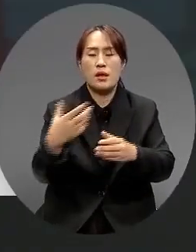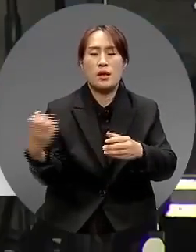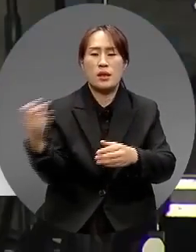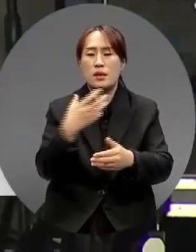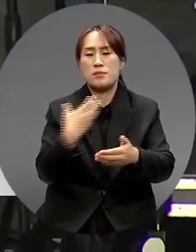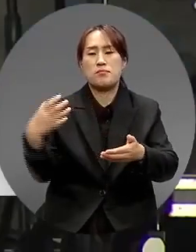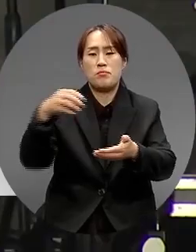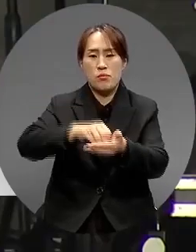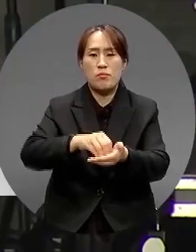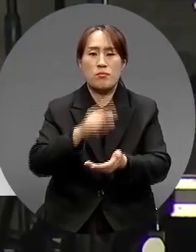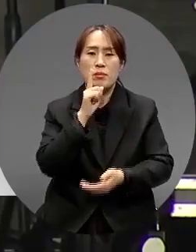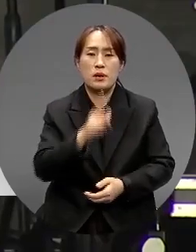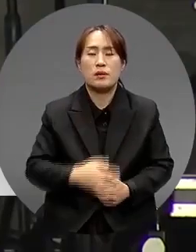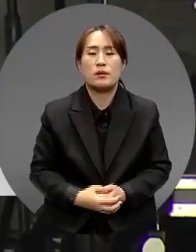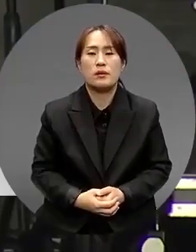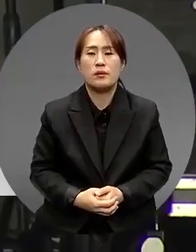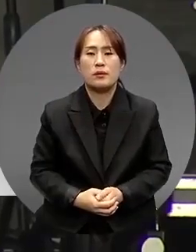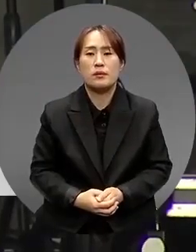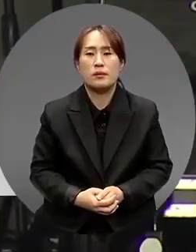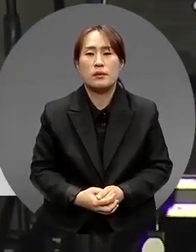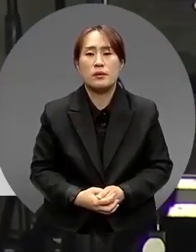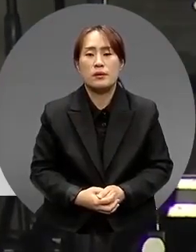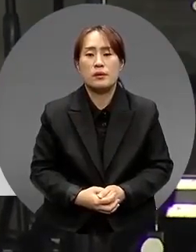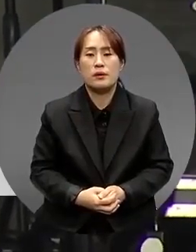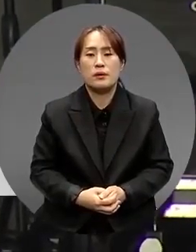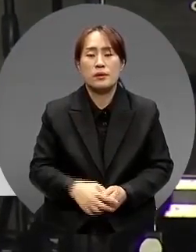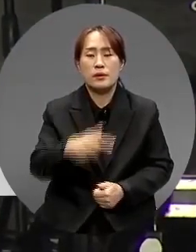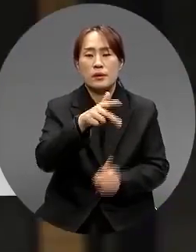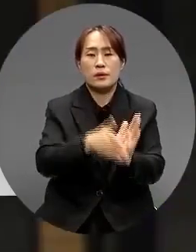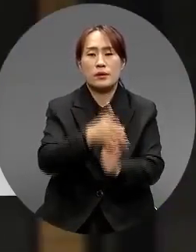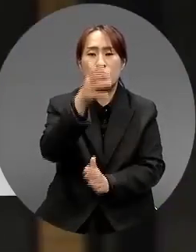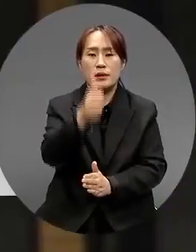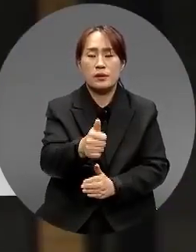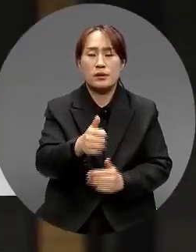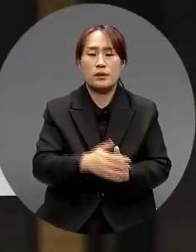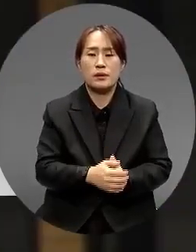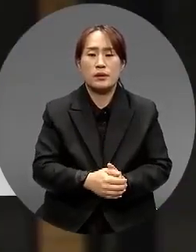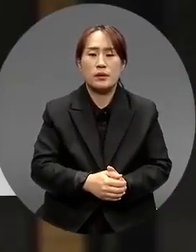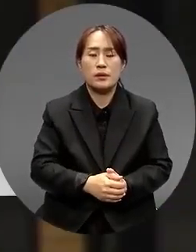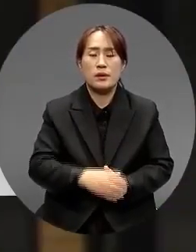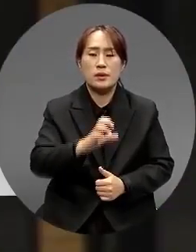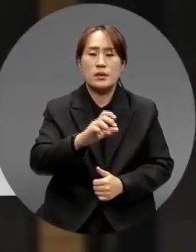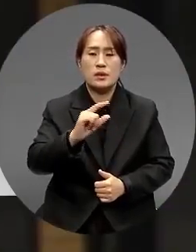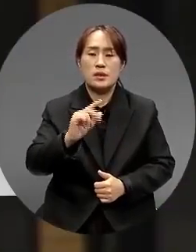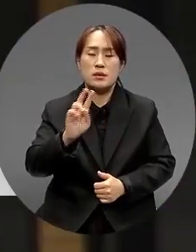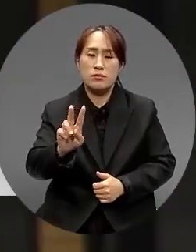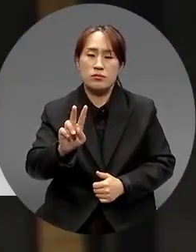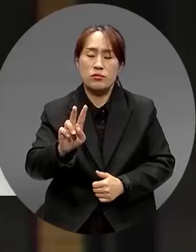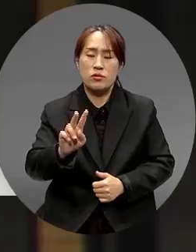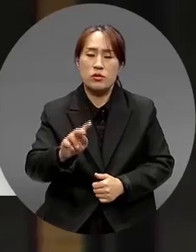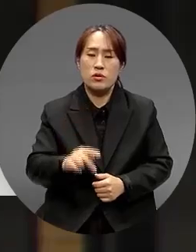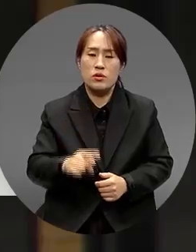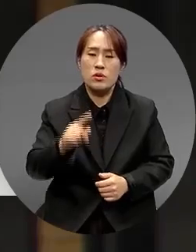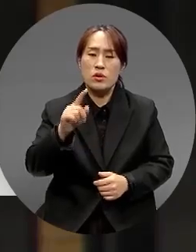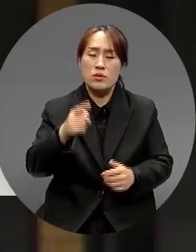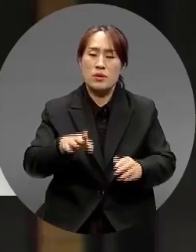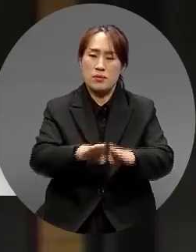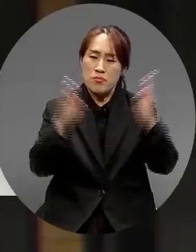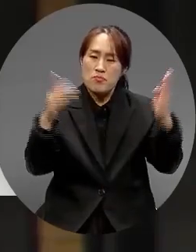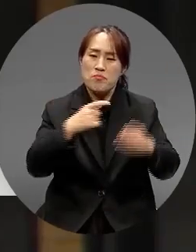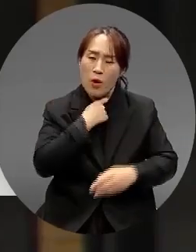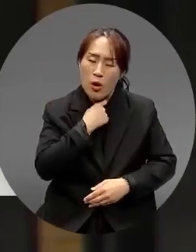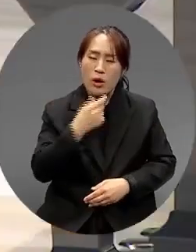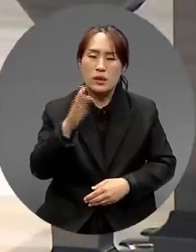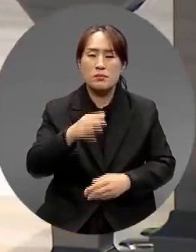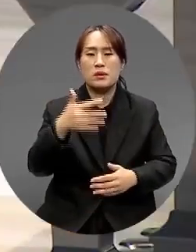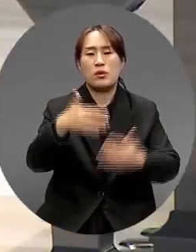다시 편성할 계획이라고 밝혔습니다 김창규 제천시장은 CGV 제천 재개관이 1순위 방안이지만